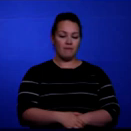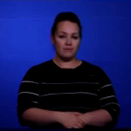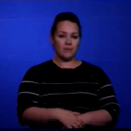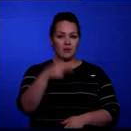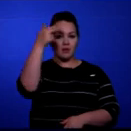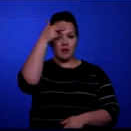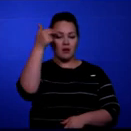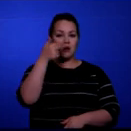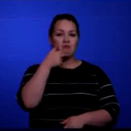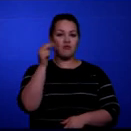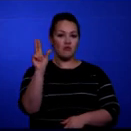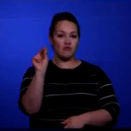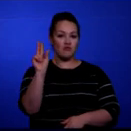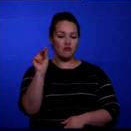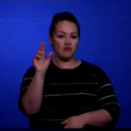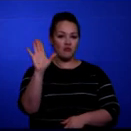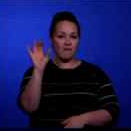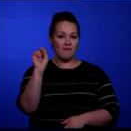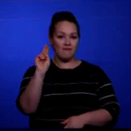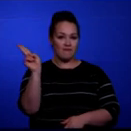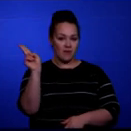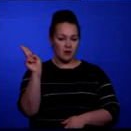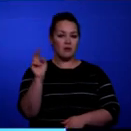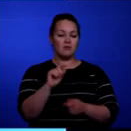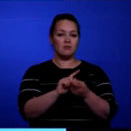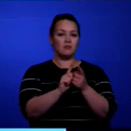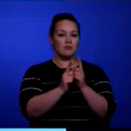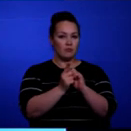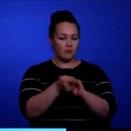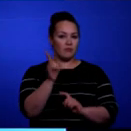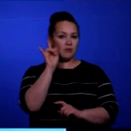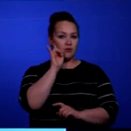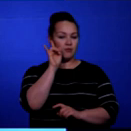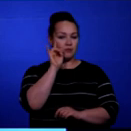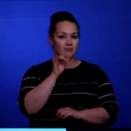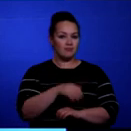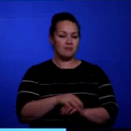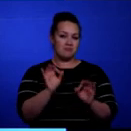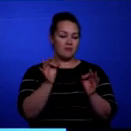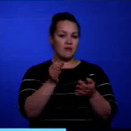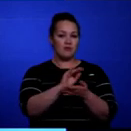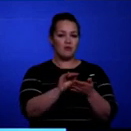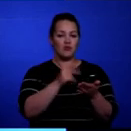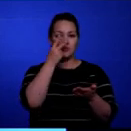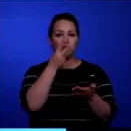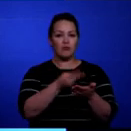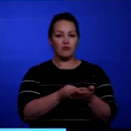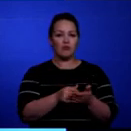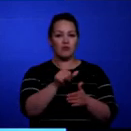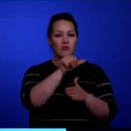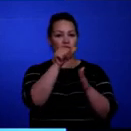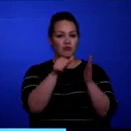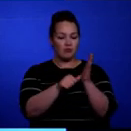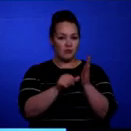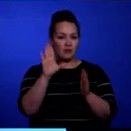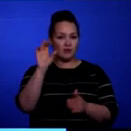что ж принимаю ваше замечание и спешу исправиться давайте проверим правильно ли я записала и так 16